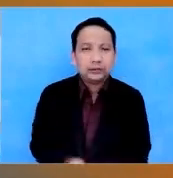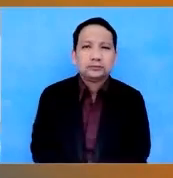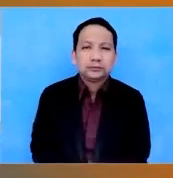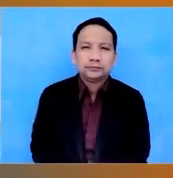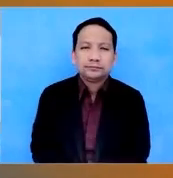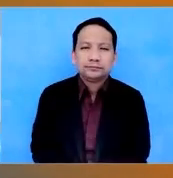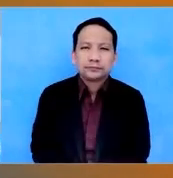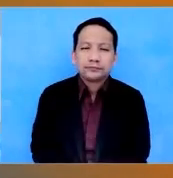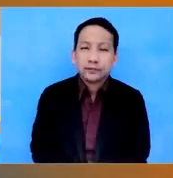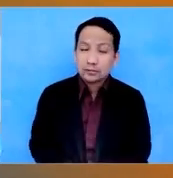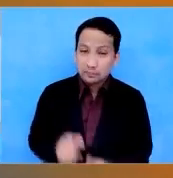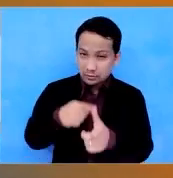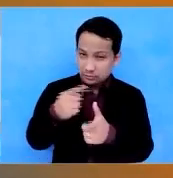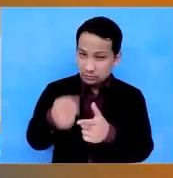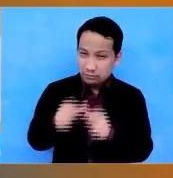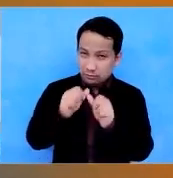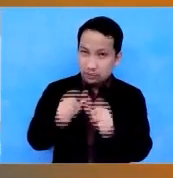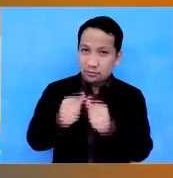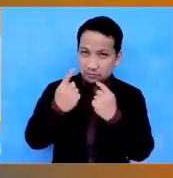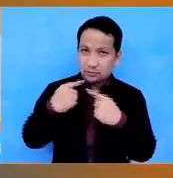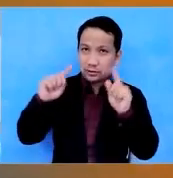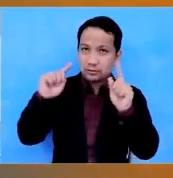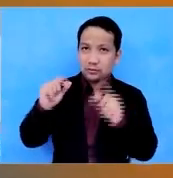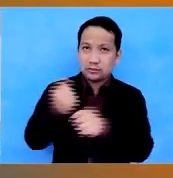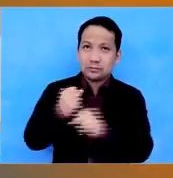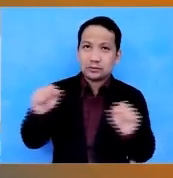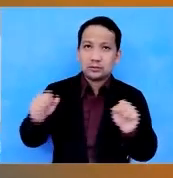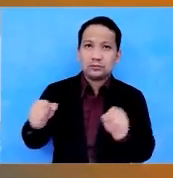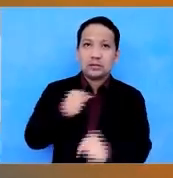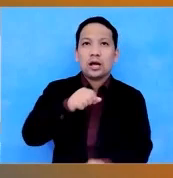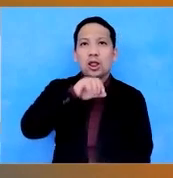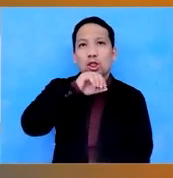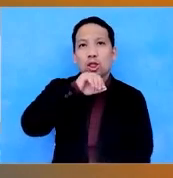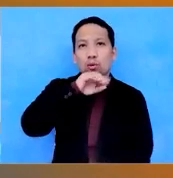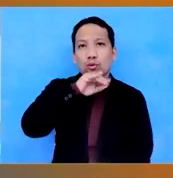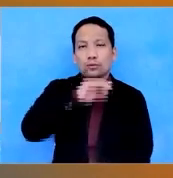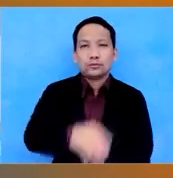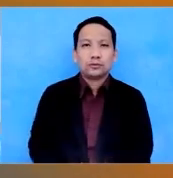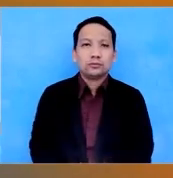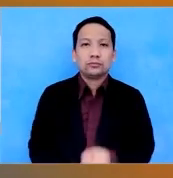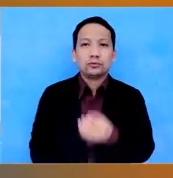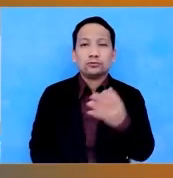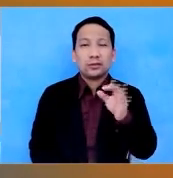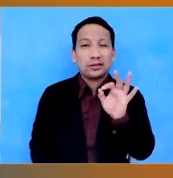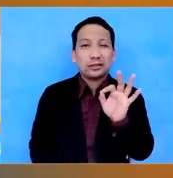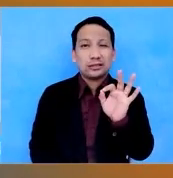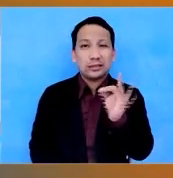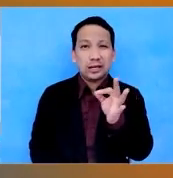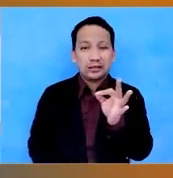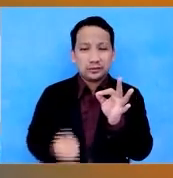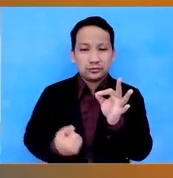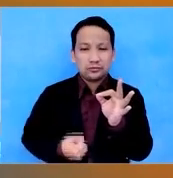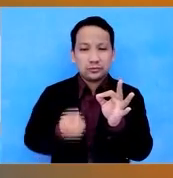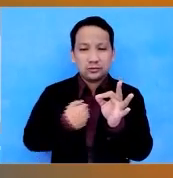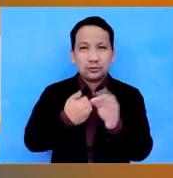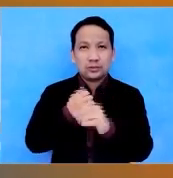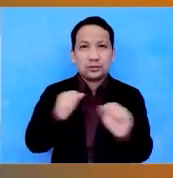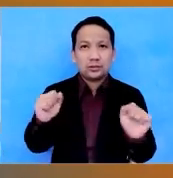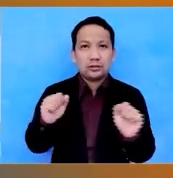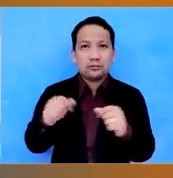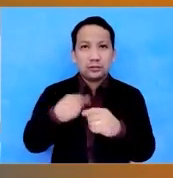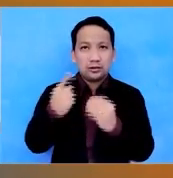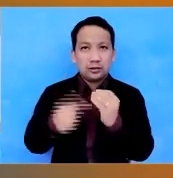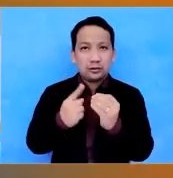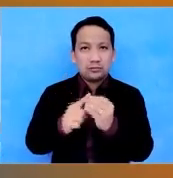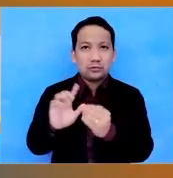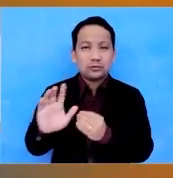Sa kabila niyan, tagumpay naman nilang nasagip ang lolo. Hindi bababa sa 9 na survivors pa ang na-rescue mula sa mga gumuong